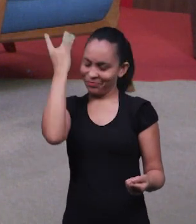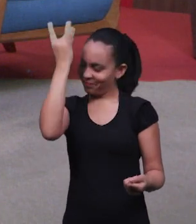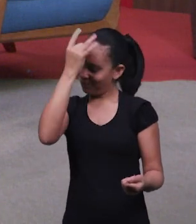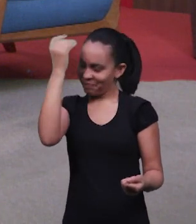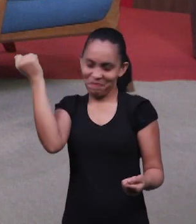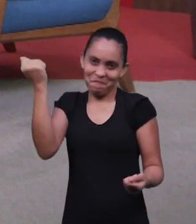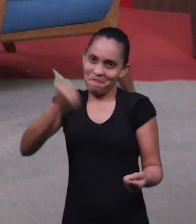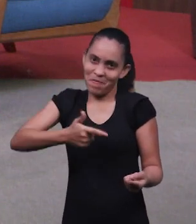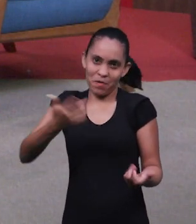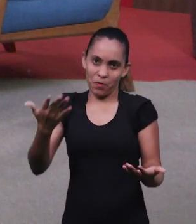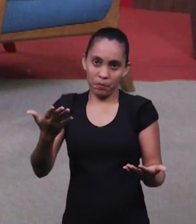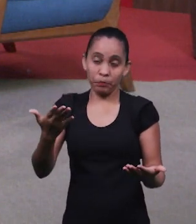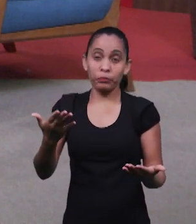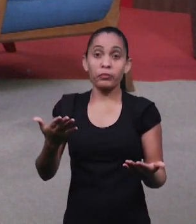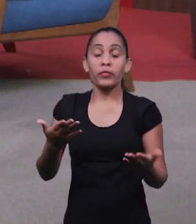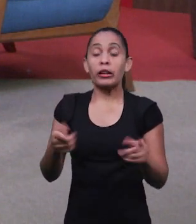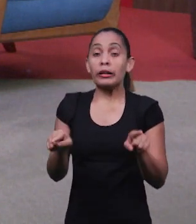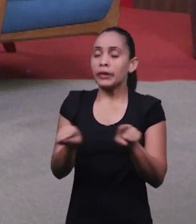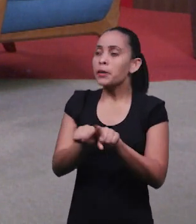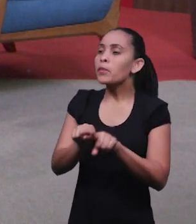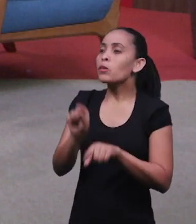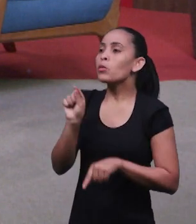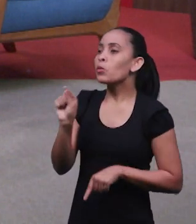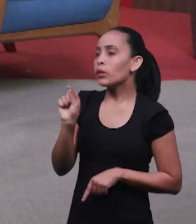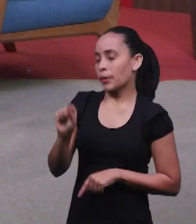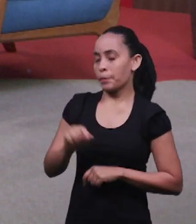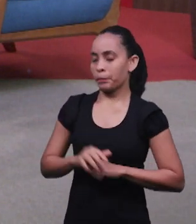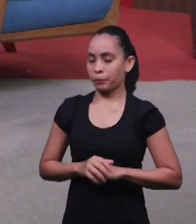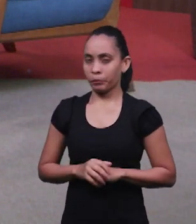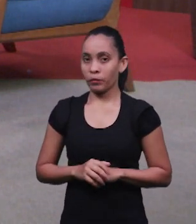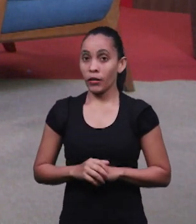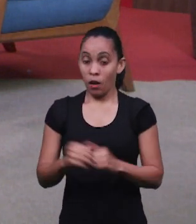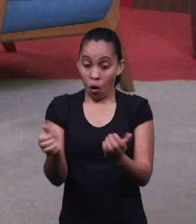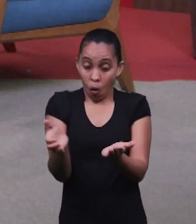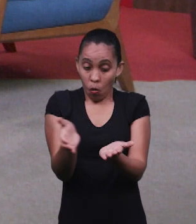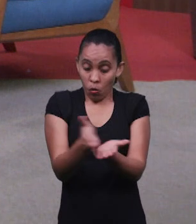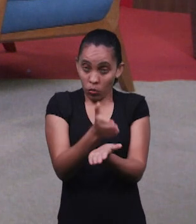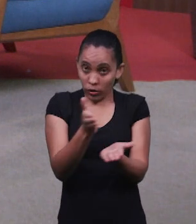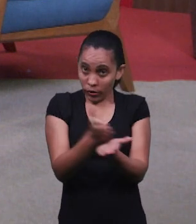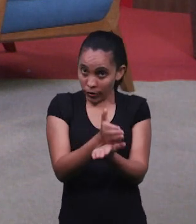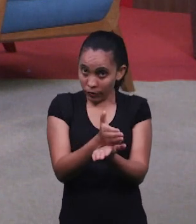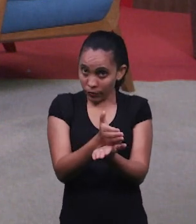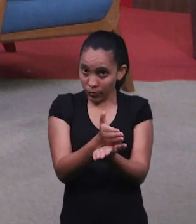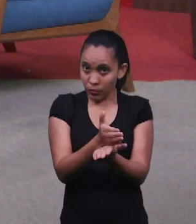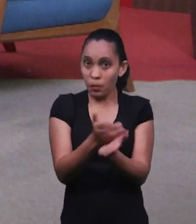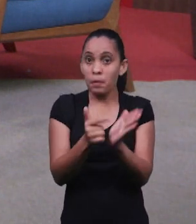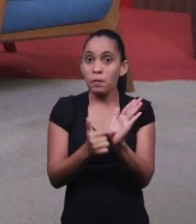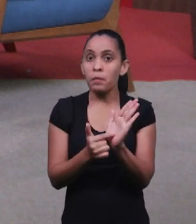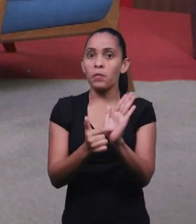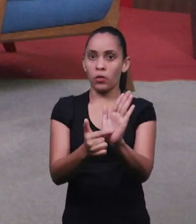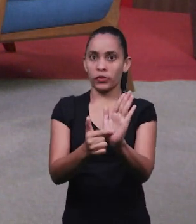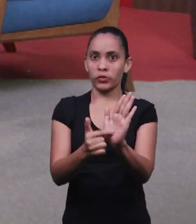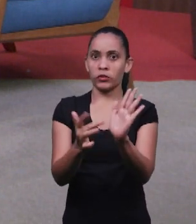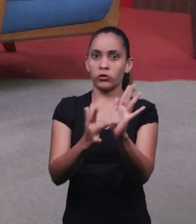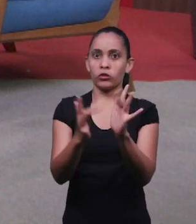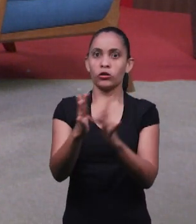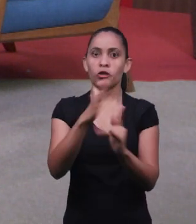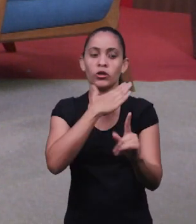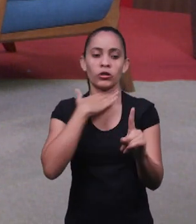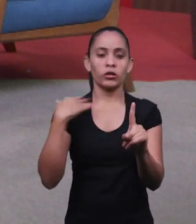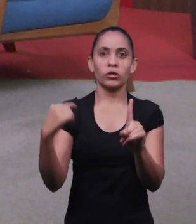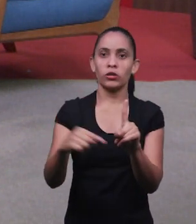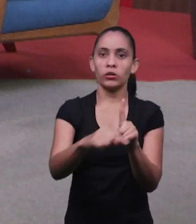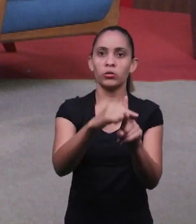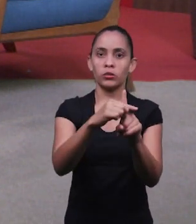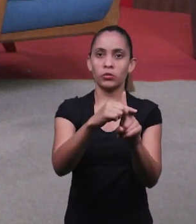vie. Et louange des louanges, Daniel. Pourquoi? Parce que comme le livre traite du sacrifice de